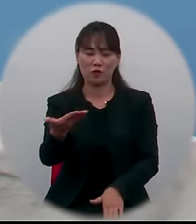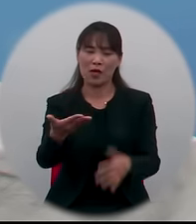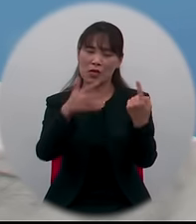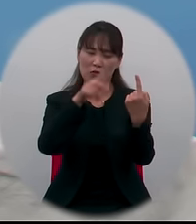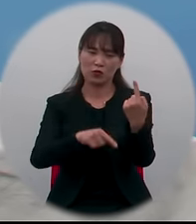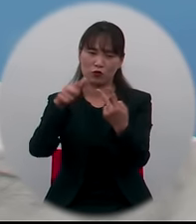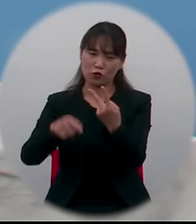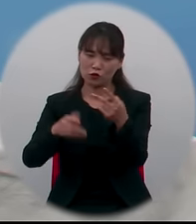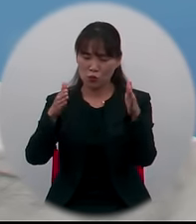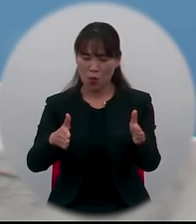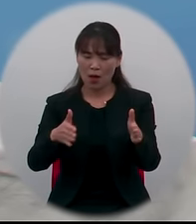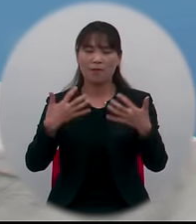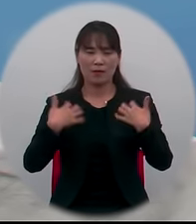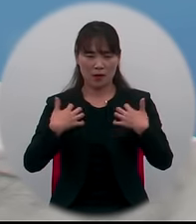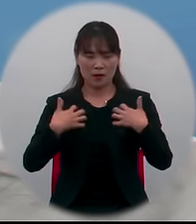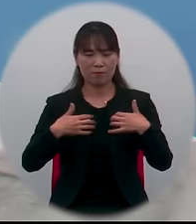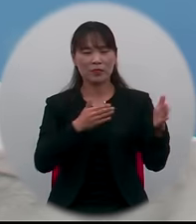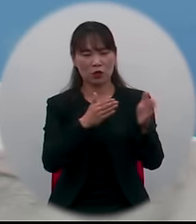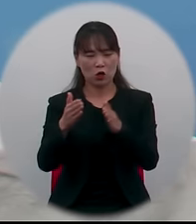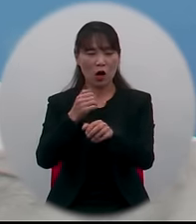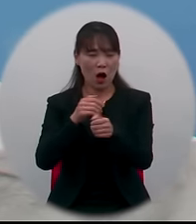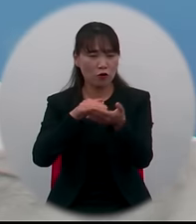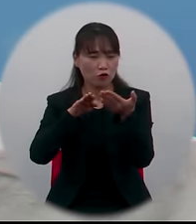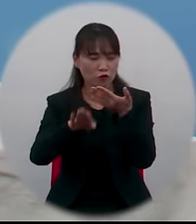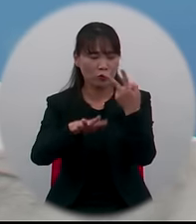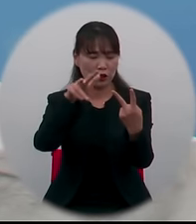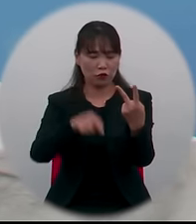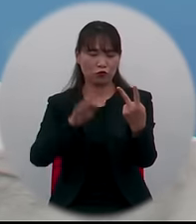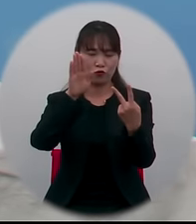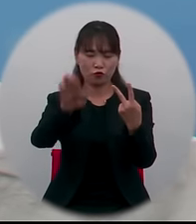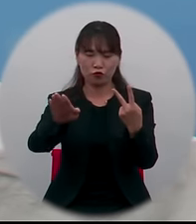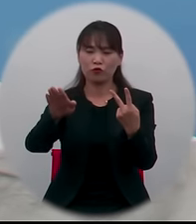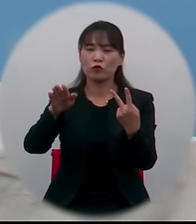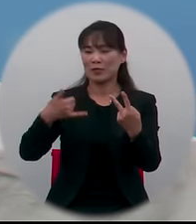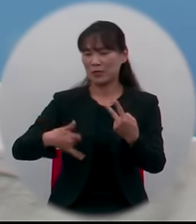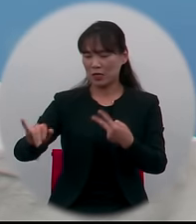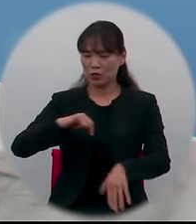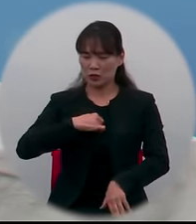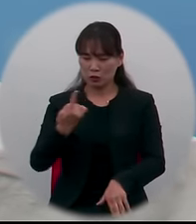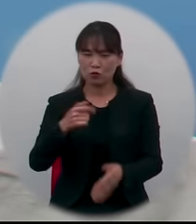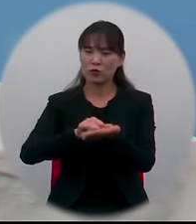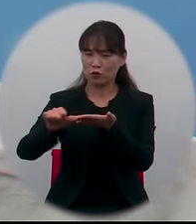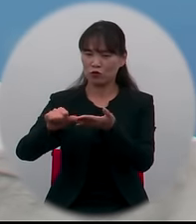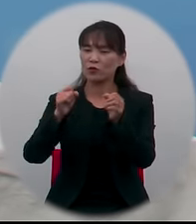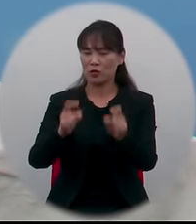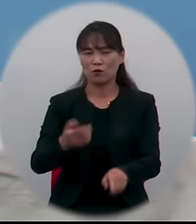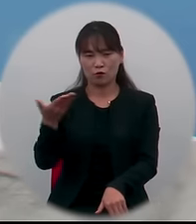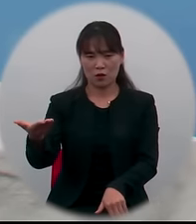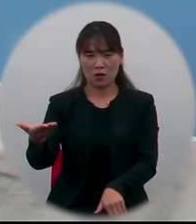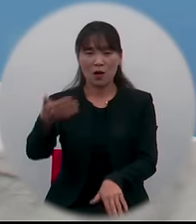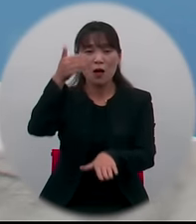수 있는 기간을 줄게 1주 2주 동안에 게임을 천천히 정리하고 2주 후에 네가 스스로 게임을